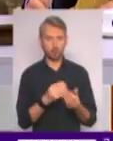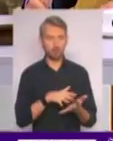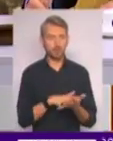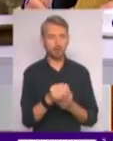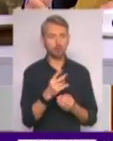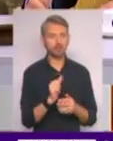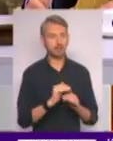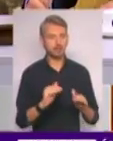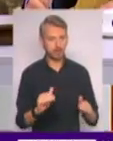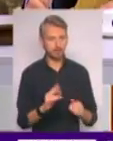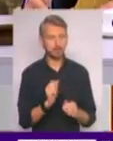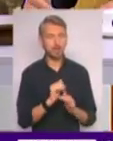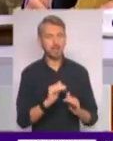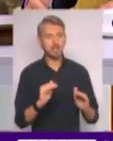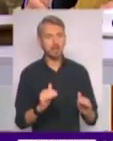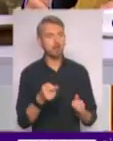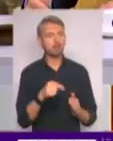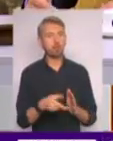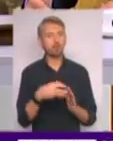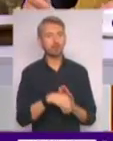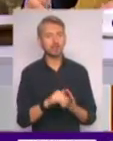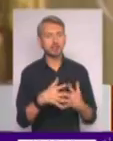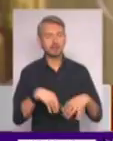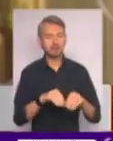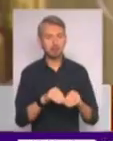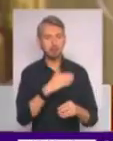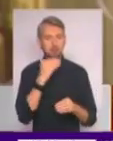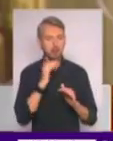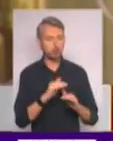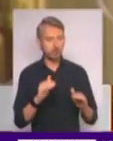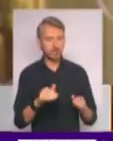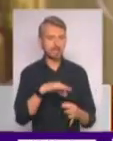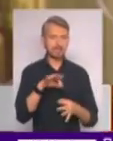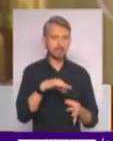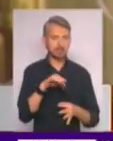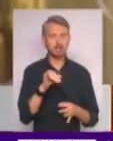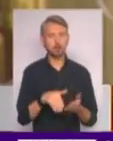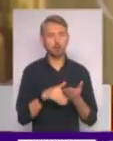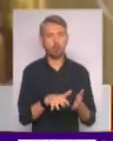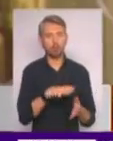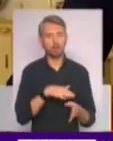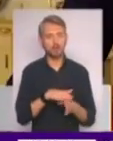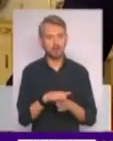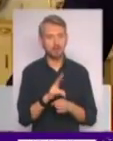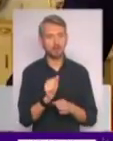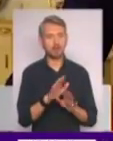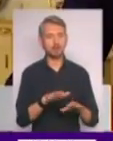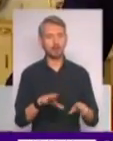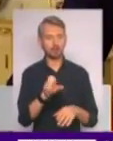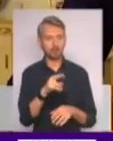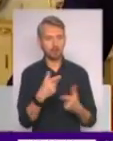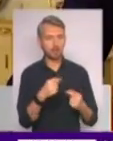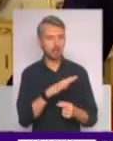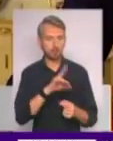на дітей. На дітей, в тому числі із сімей багатодітних, сиріт, і допомога була здійснена на дитячі садки, де не